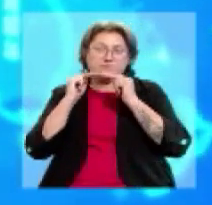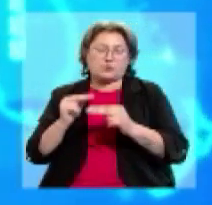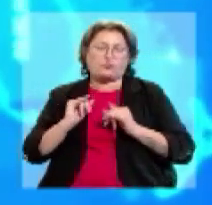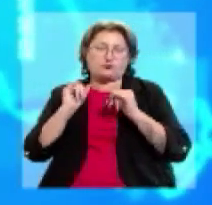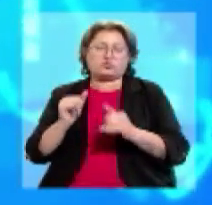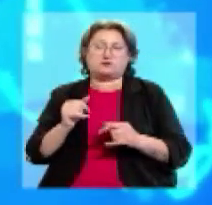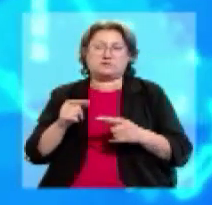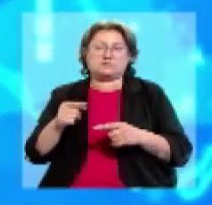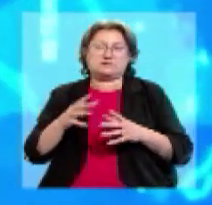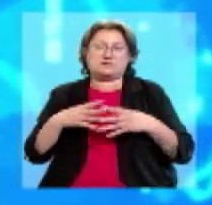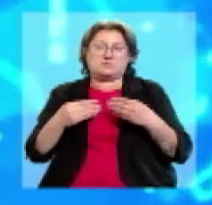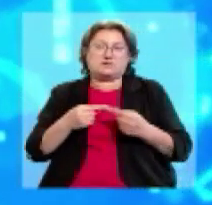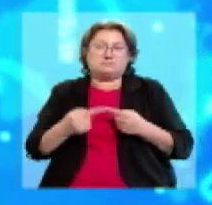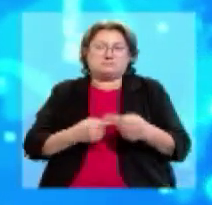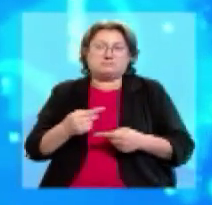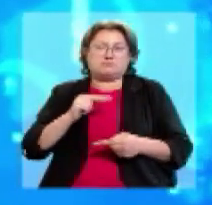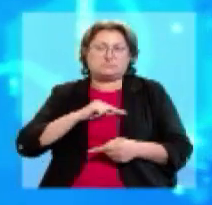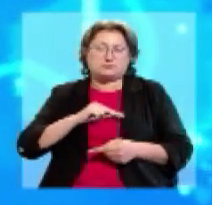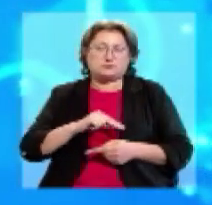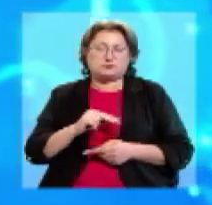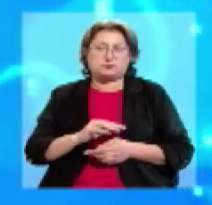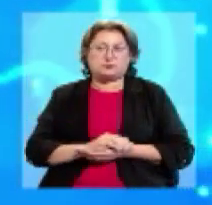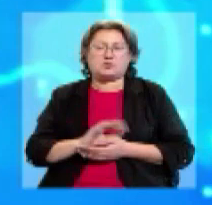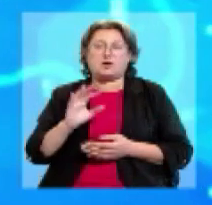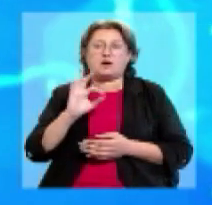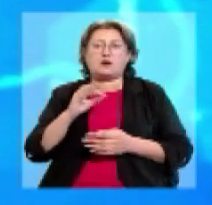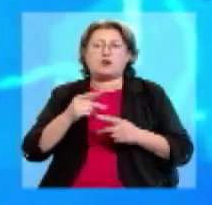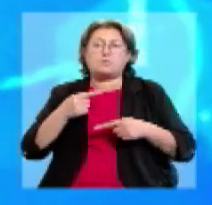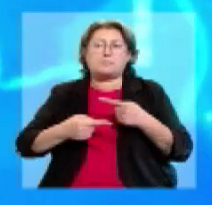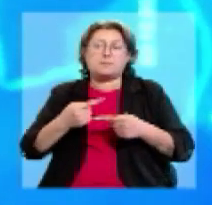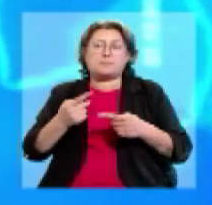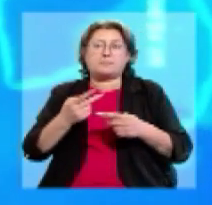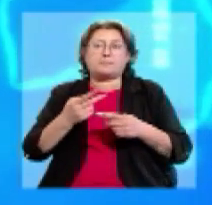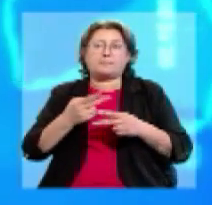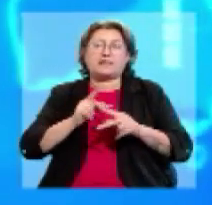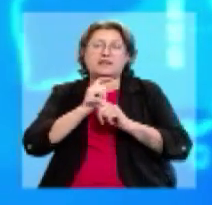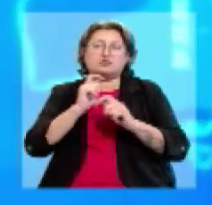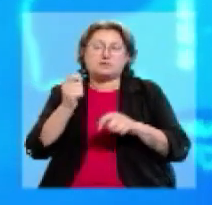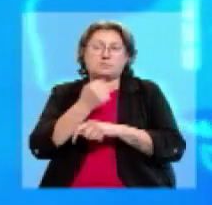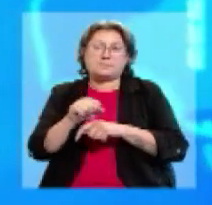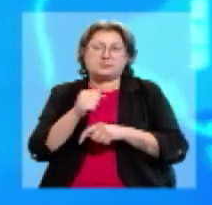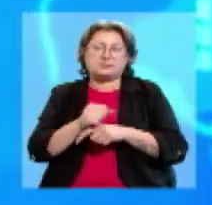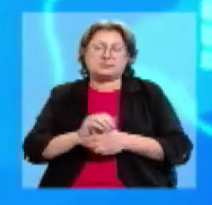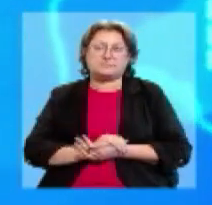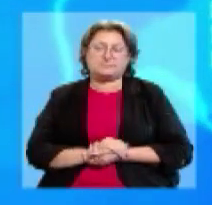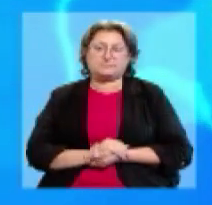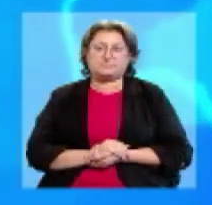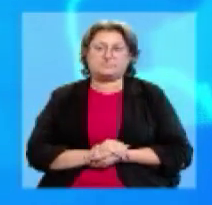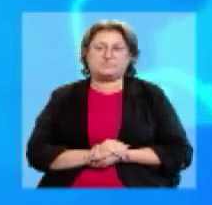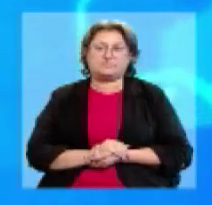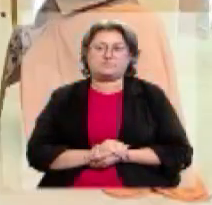көрсетіліп, жеңімпаздар марапатталды. 35 қатысушының ішінен 9 үміткер іріктеліп, республикалық кезеңге жолдама